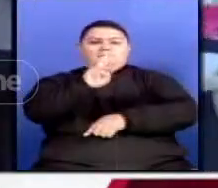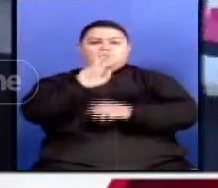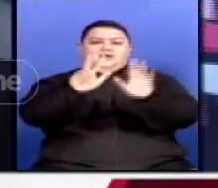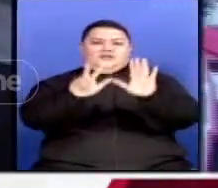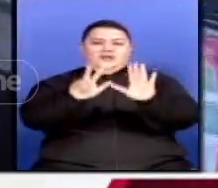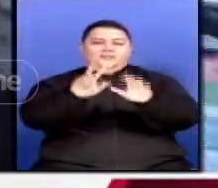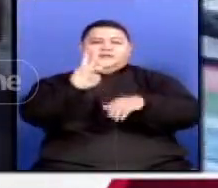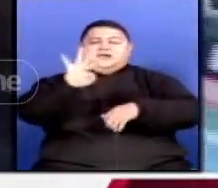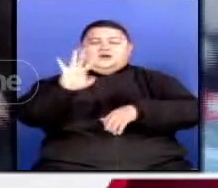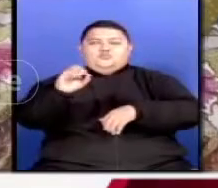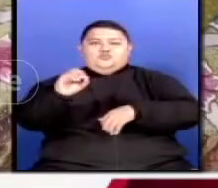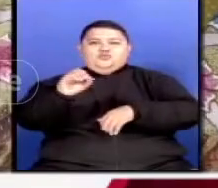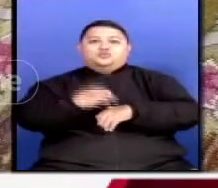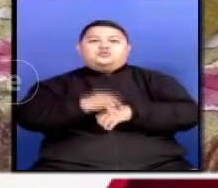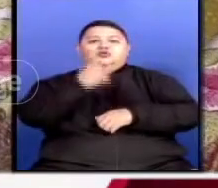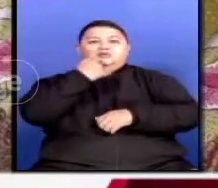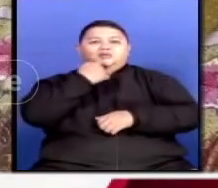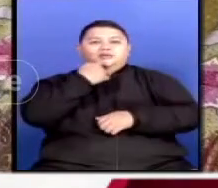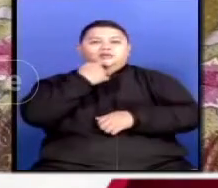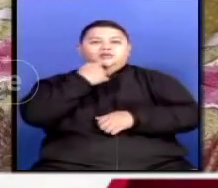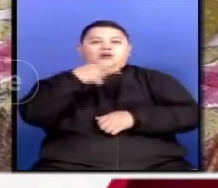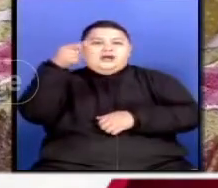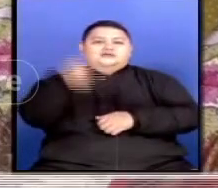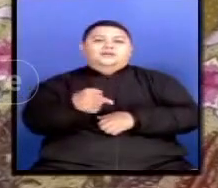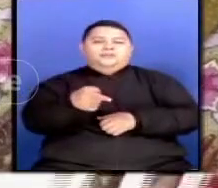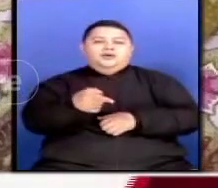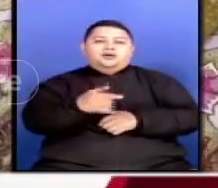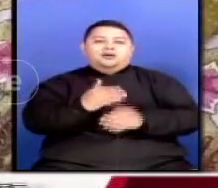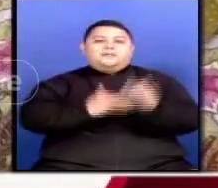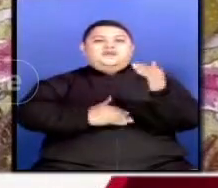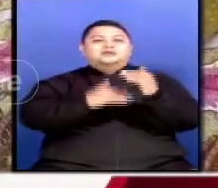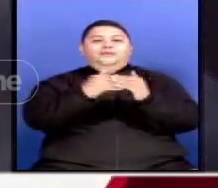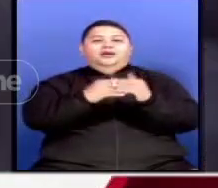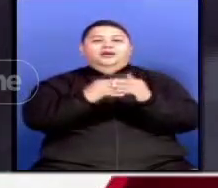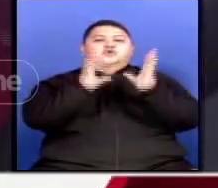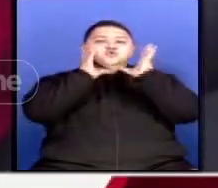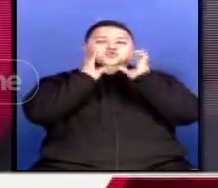dan 340 KUHP dengan ancaman maksimal bisa seumur hidup.